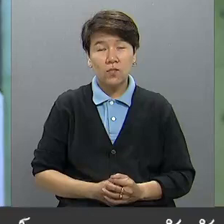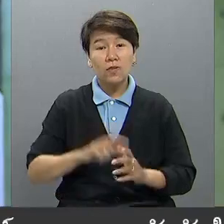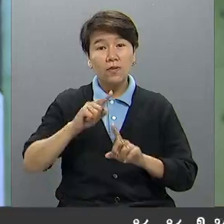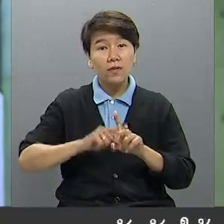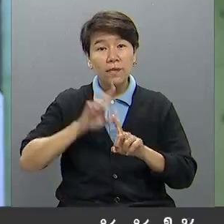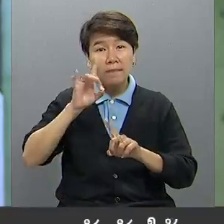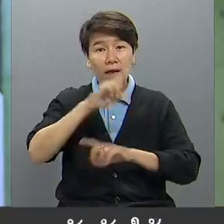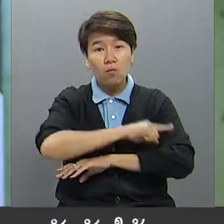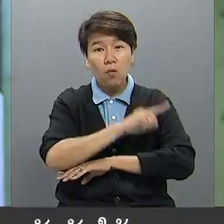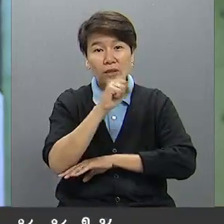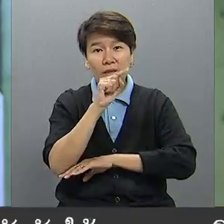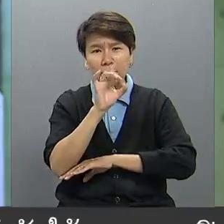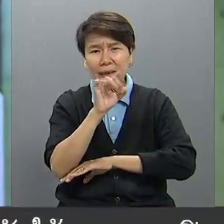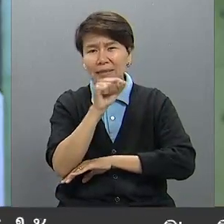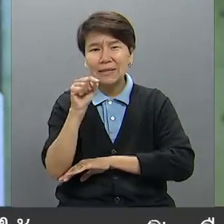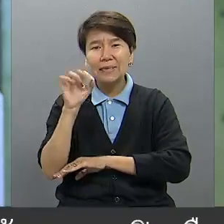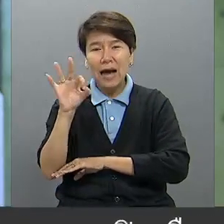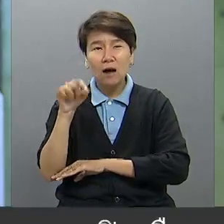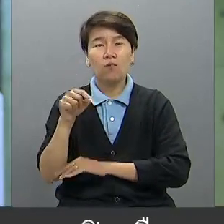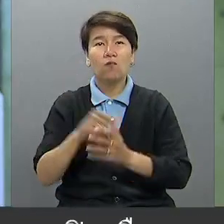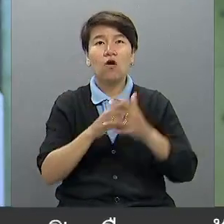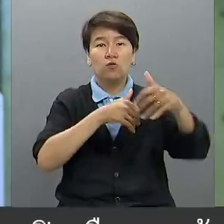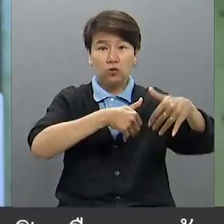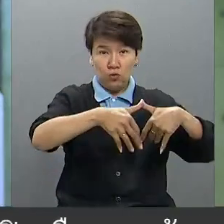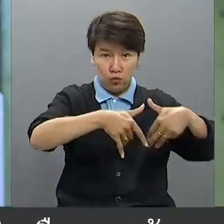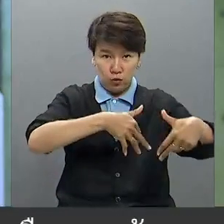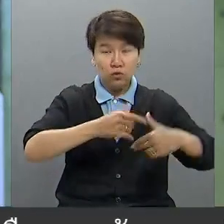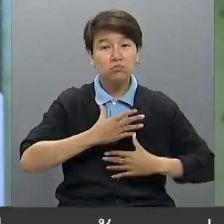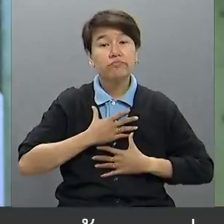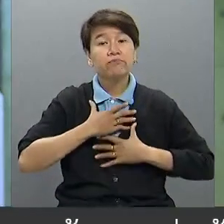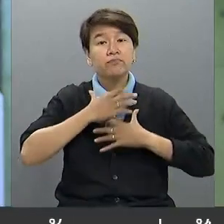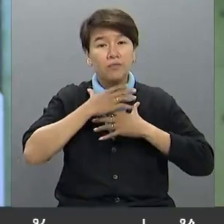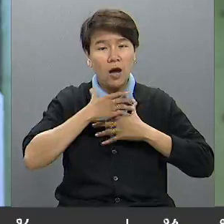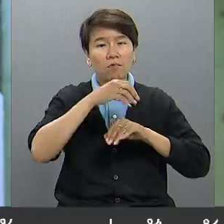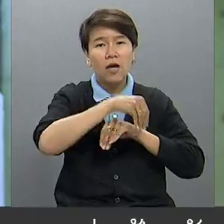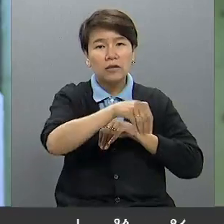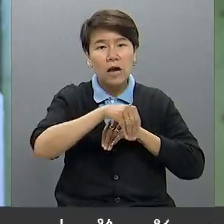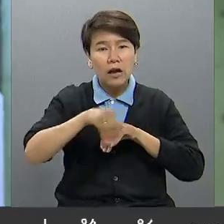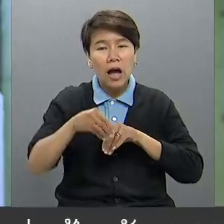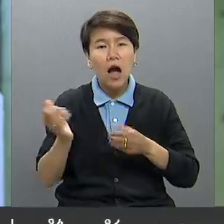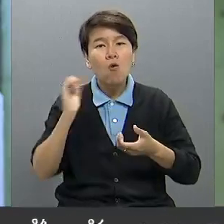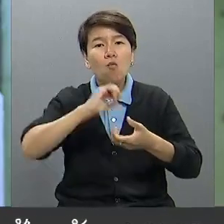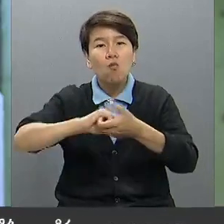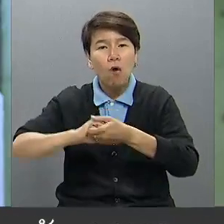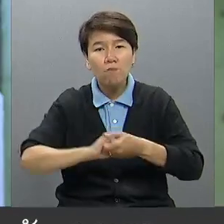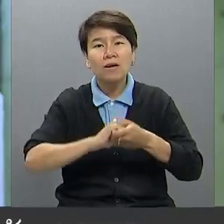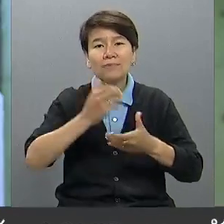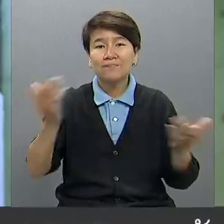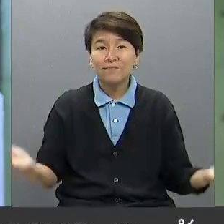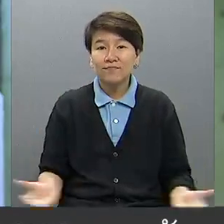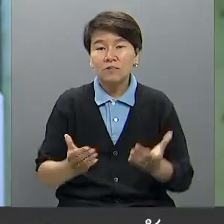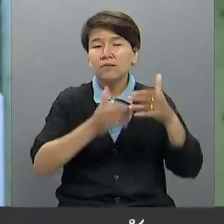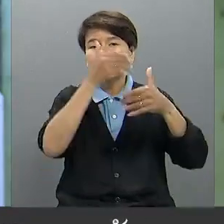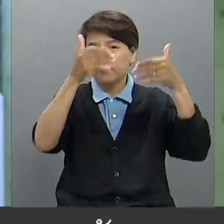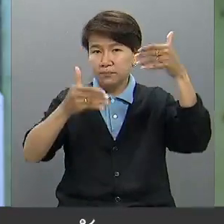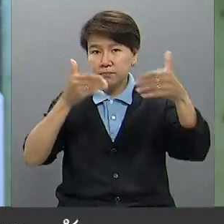ะคะเครือข่ายชนเผ่าพื้นเมืองแห่งประเทศไทยได้ร่วมกับภาคีนะคะจัดงานรณรงค์แล้วก็เฉลิมฉลองเนื่องในวันชนเผ่าพื้